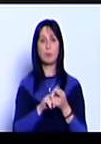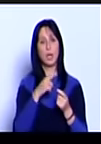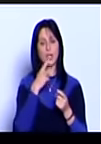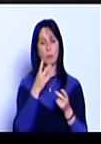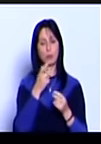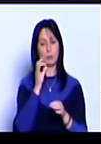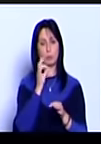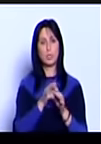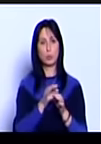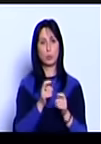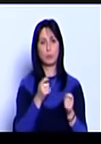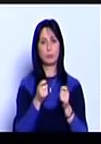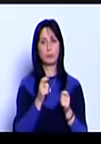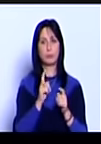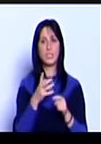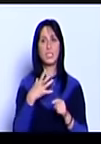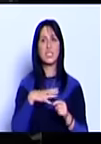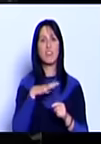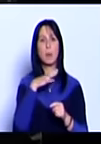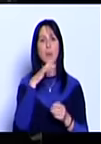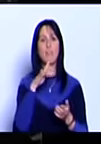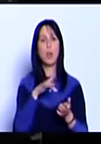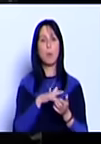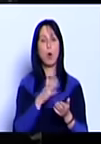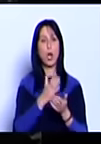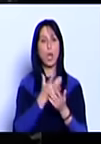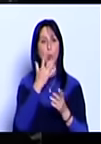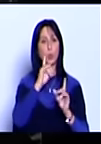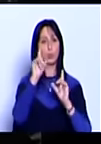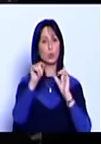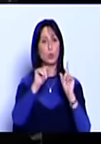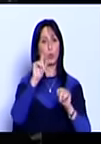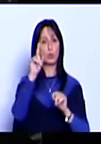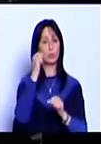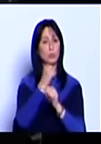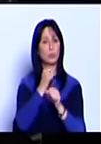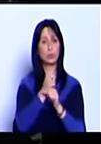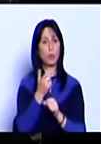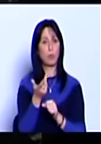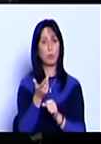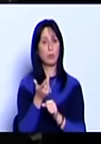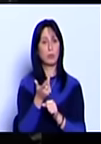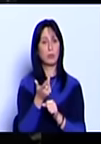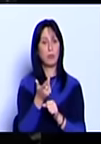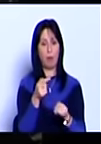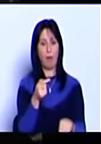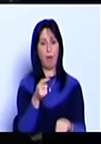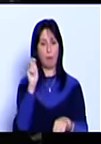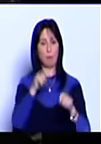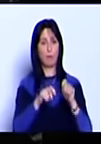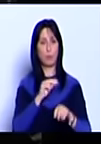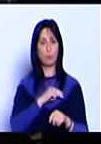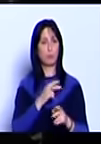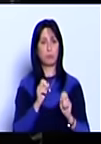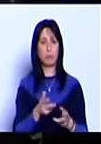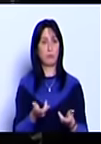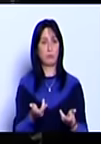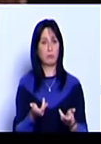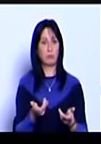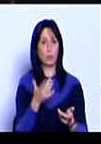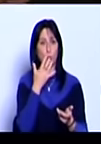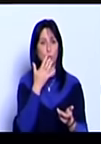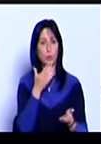უნდა პასუხისგებლობა შეიძლება იყოს. თქვენ ცნობთ საქართველოს ბევრი მოქალაქე არის წასული უცხოეთში, იქ ისინი მუშაობენ. როგორ აღიქვამდით ჩვენ იმას, რომ მათაც ხო